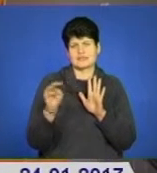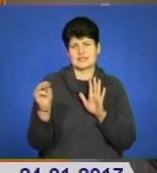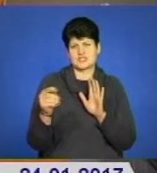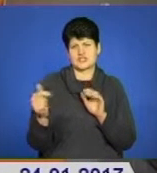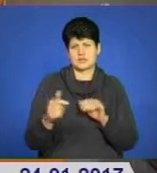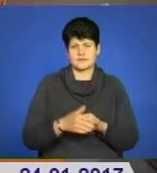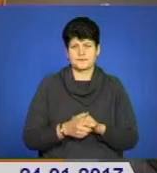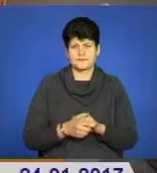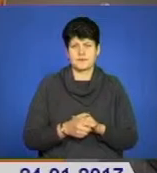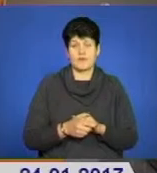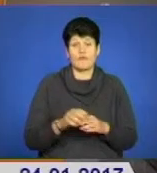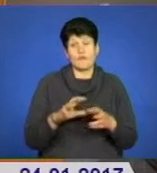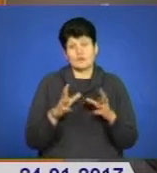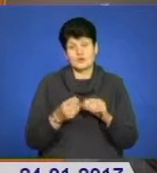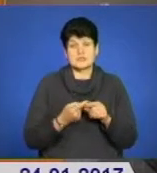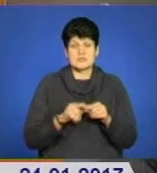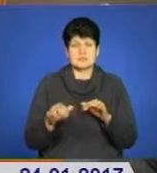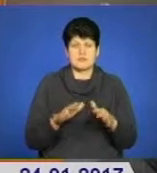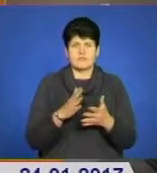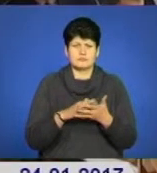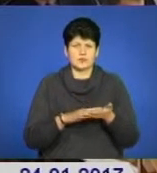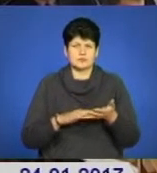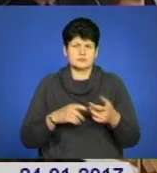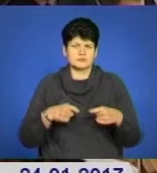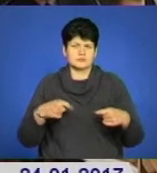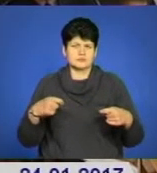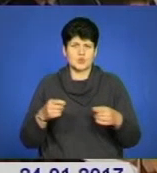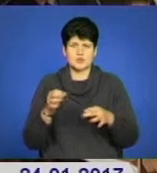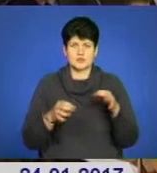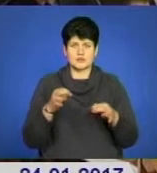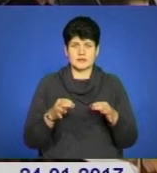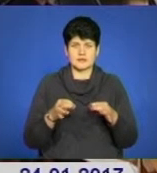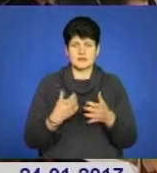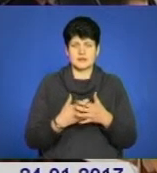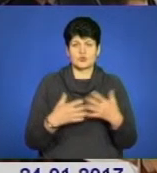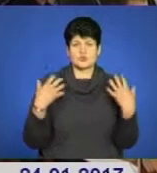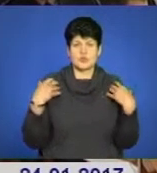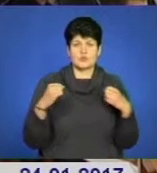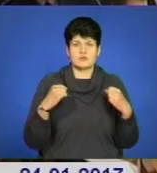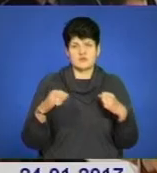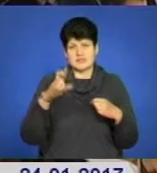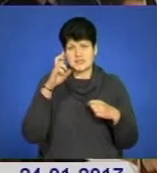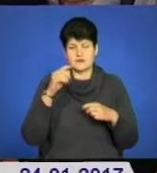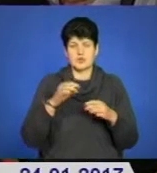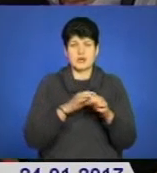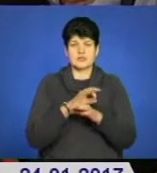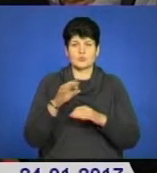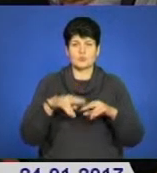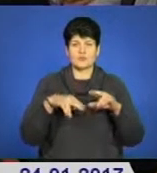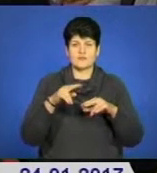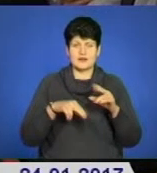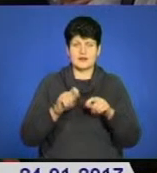гривень. По більшості цих справ досі триває судовий розгляд. Зокрема, щодо начальника управління Державної